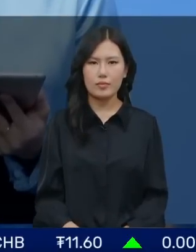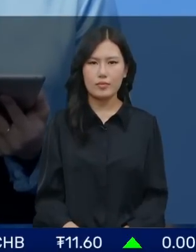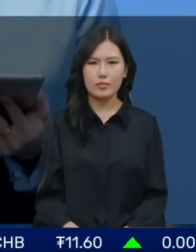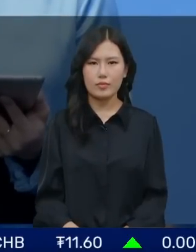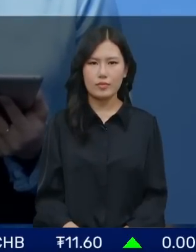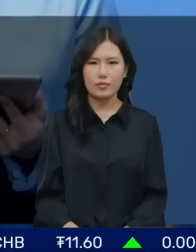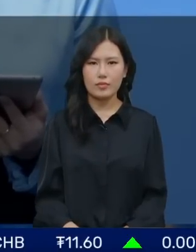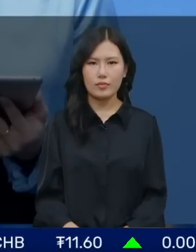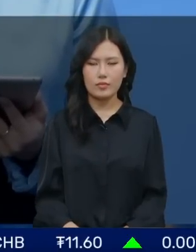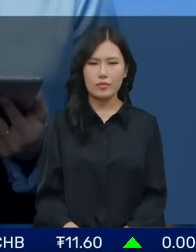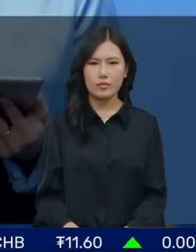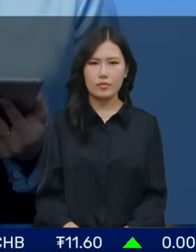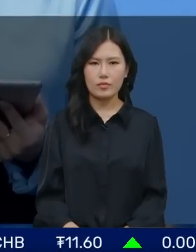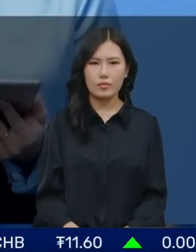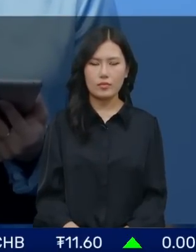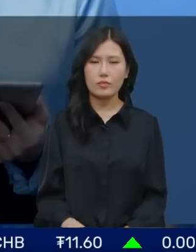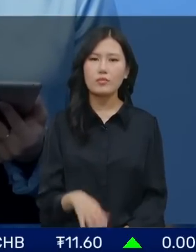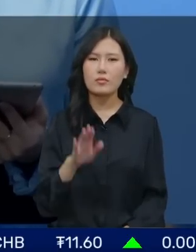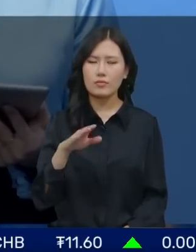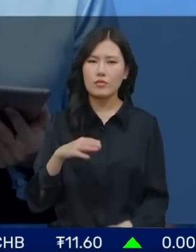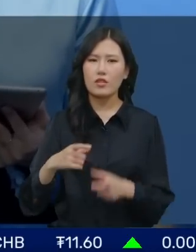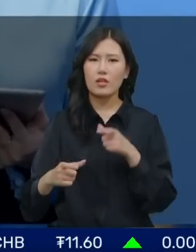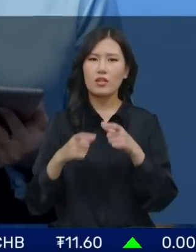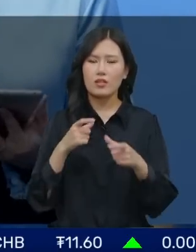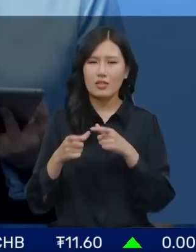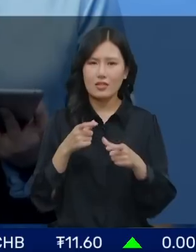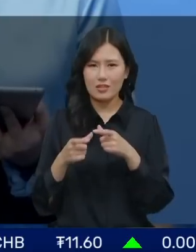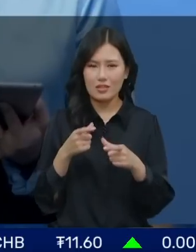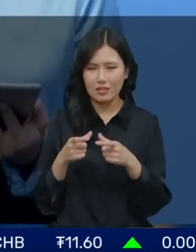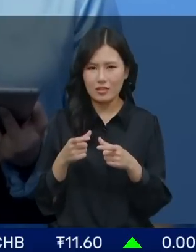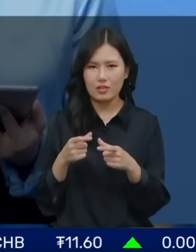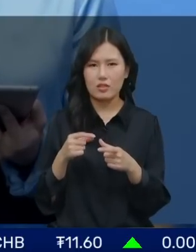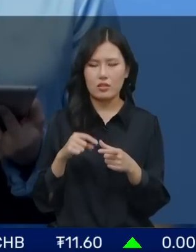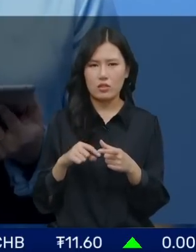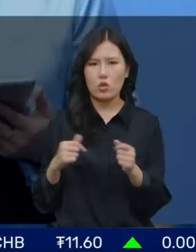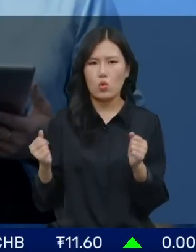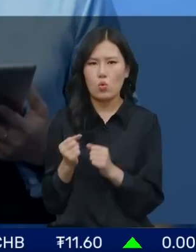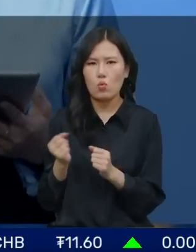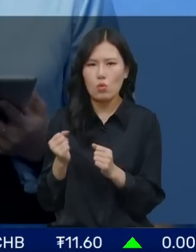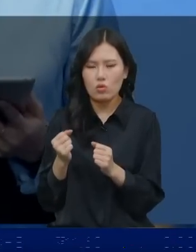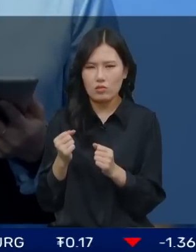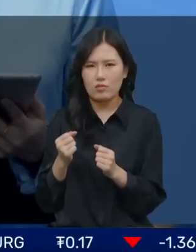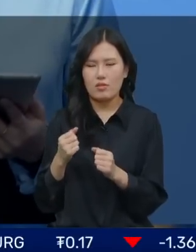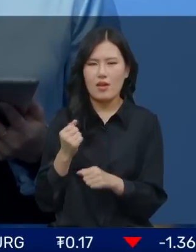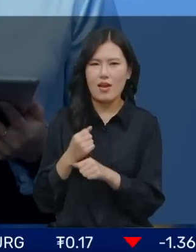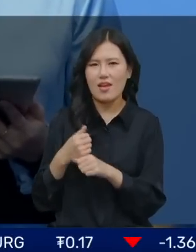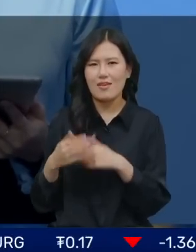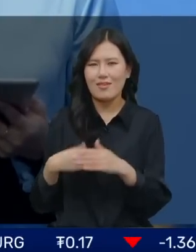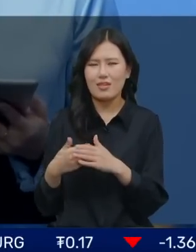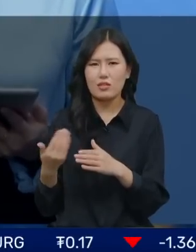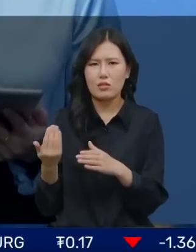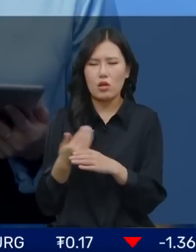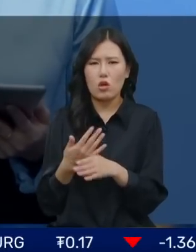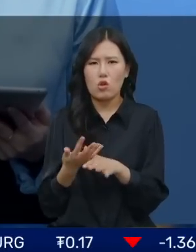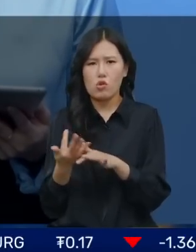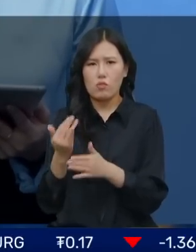Тэгэхээр эдийн засагт маш их хэмжээний одоо нөлөө үзүүлдэг салбаруудч бас өвлийн удирдлт бас одоо бүтэмж нь буурдаг гэж ойлголж болох уу? За